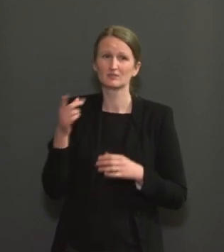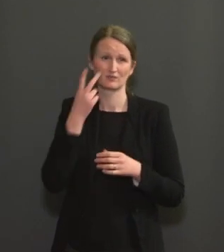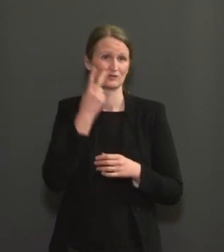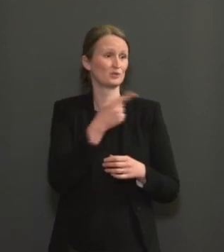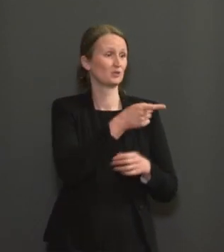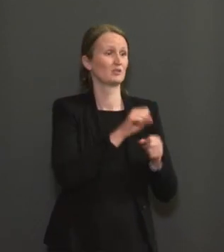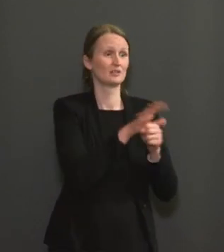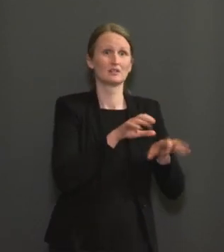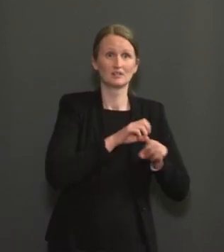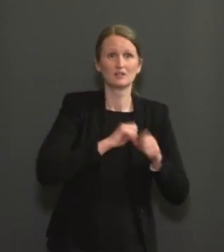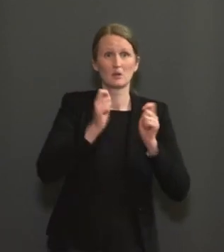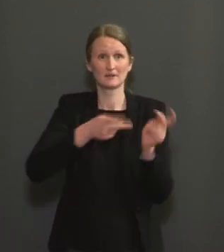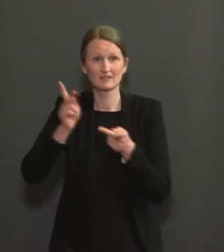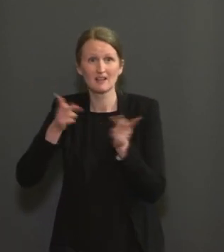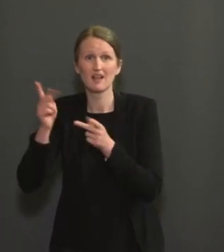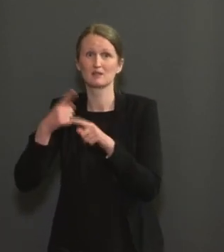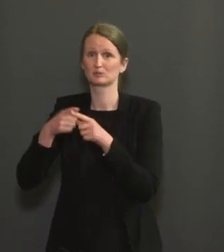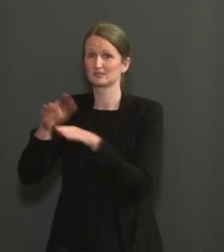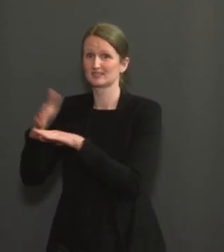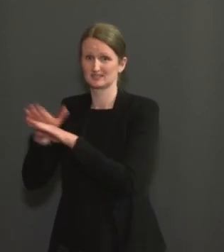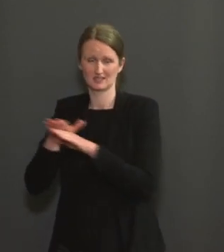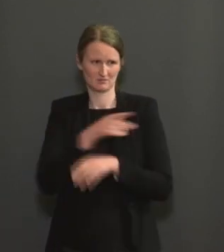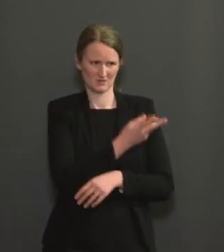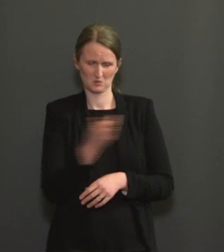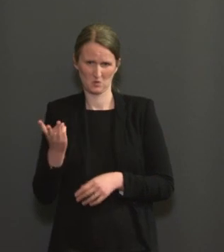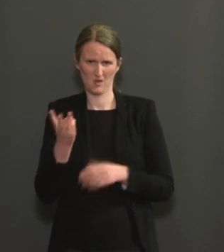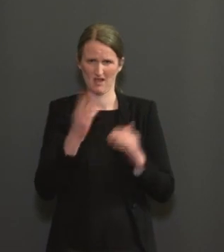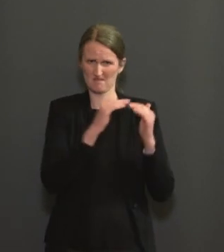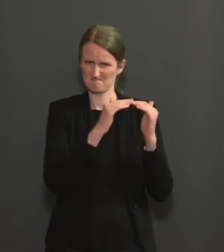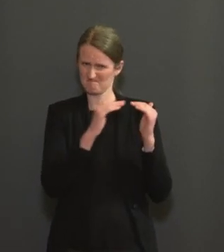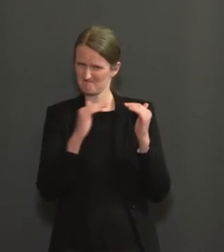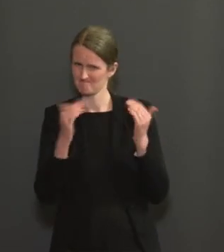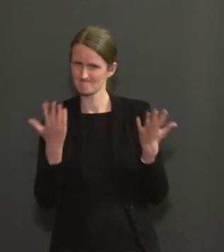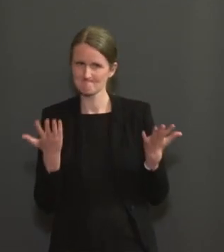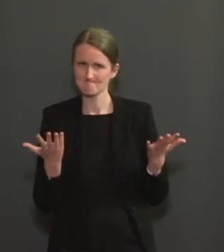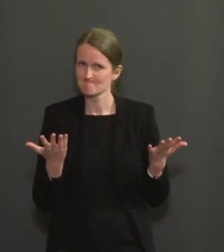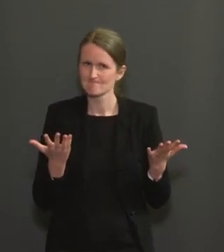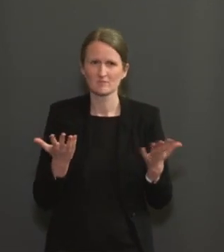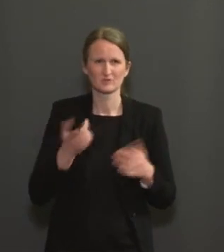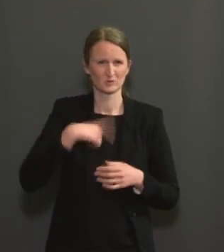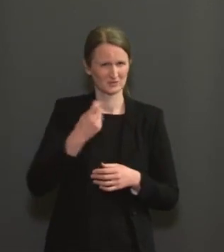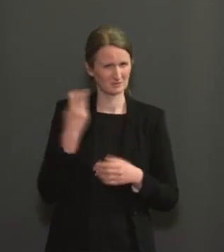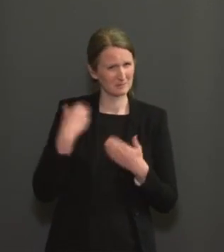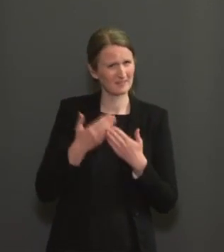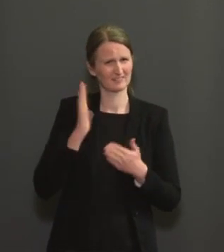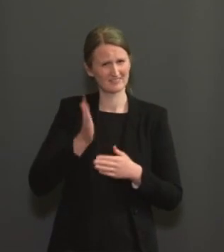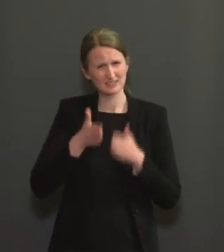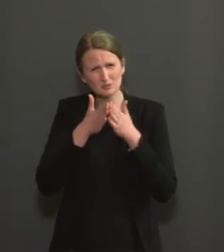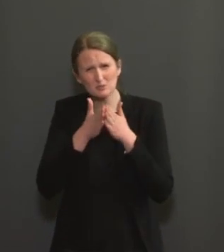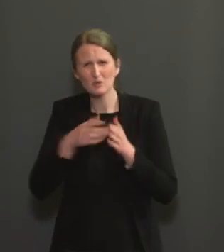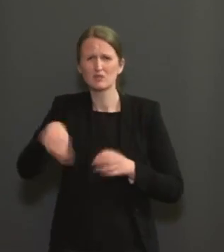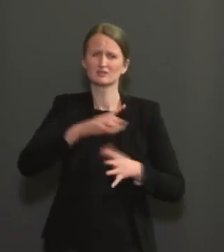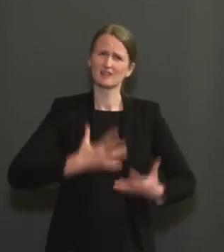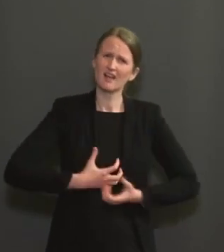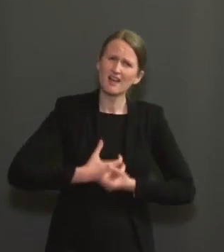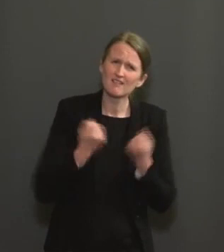presse. Déjà, la semaine passée, nous avons demandé à tout le monde de faire un effort supplémentaire, effectivement,